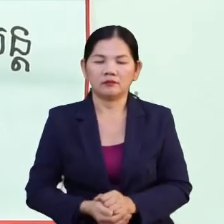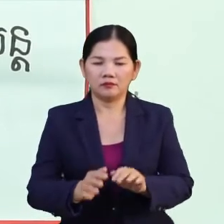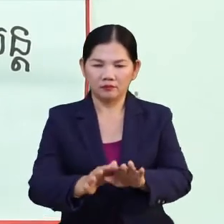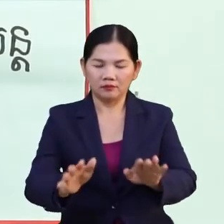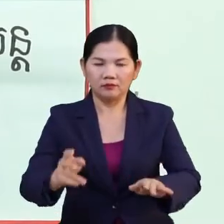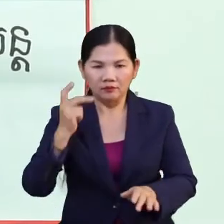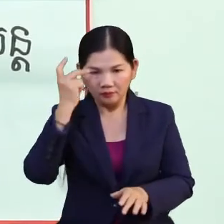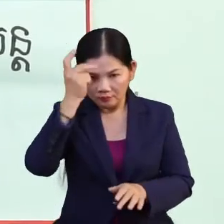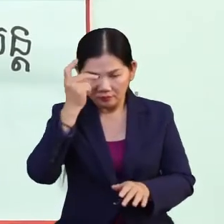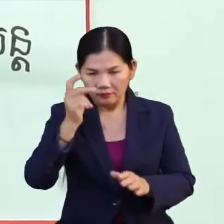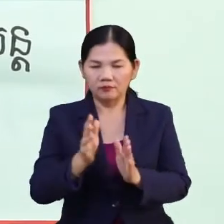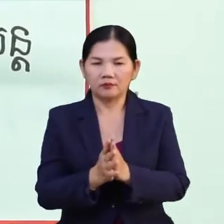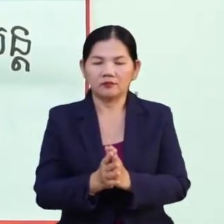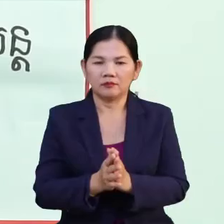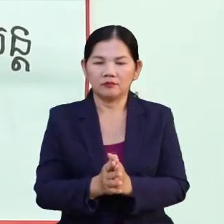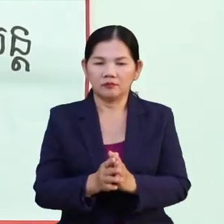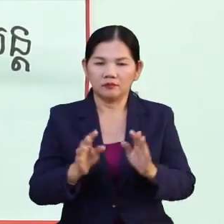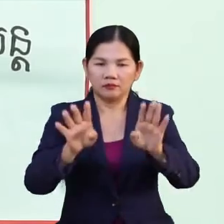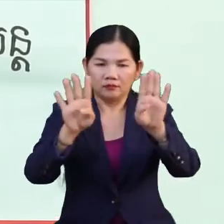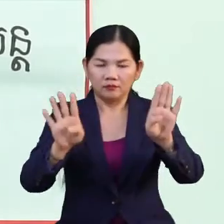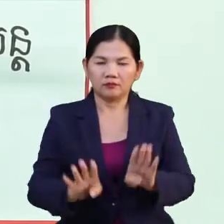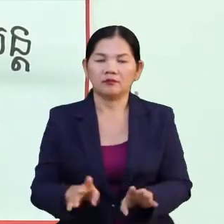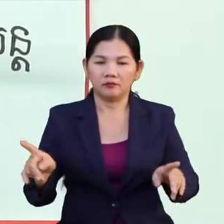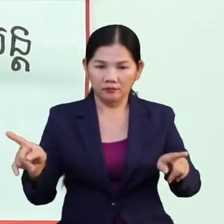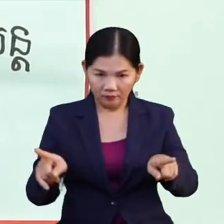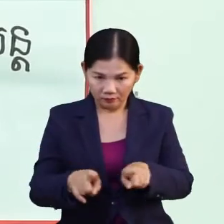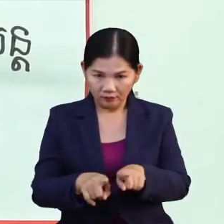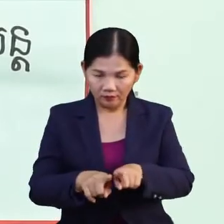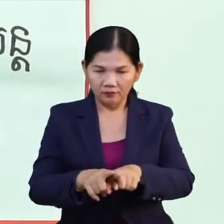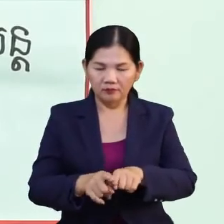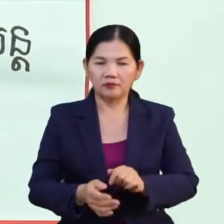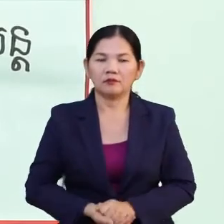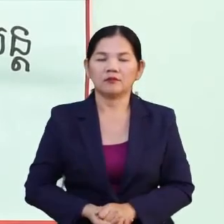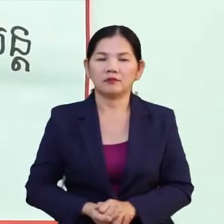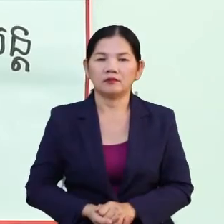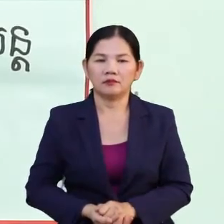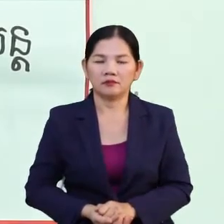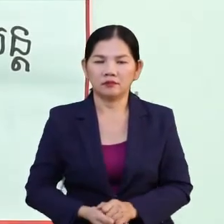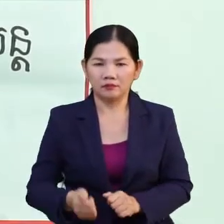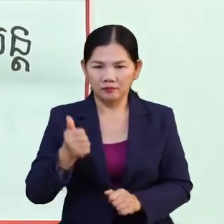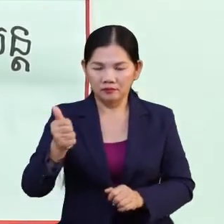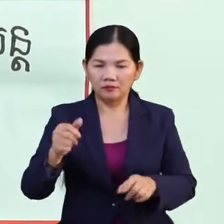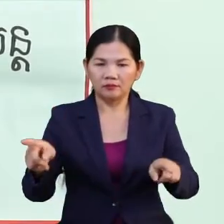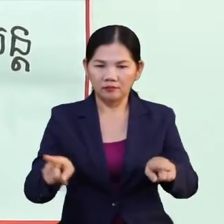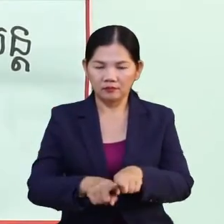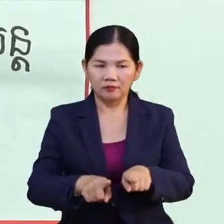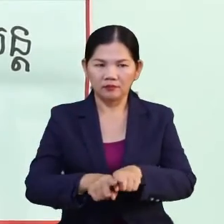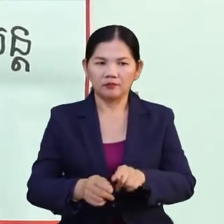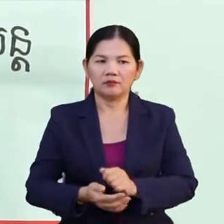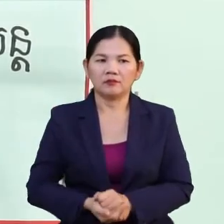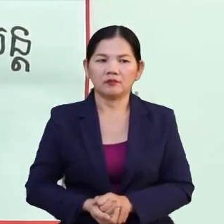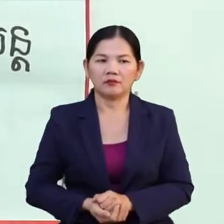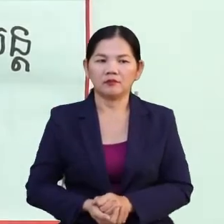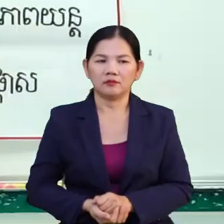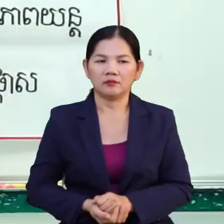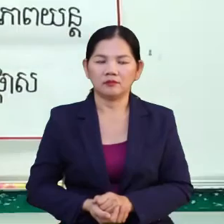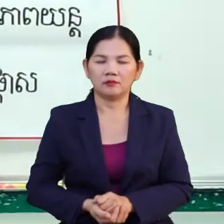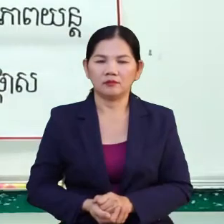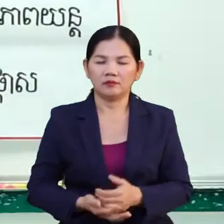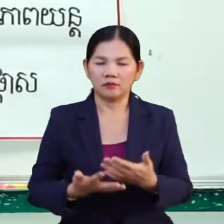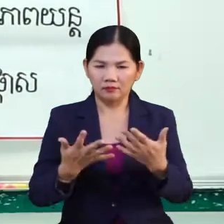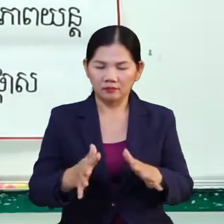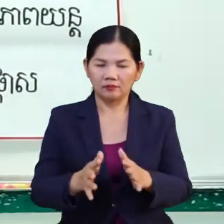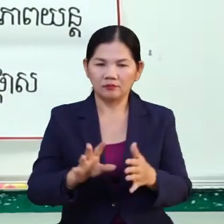ញគិតដូចអ្នកគ្រូនៅលើក្តារខៀននេះកូនចម្លើយកូនចាល្អណាស់ដូចគ្នាដែរណាកូនណាចាអញ្ចឹងឥឡូវកូន